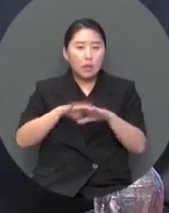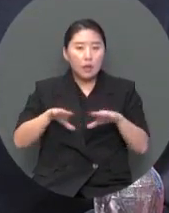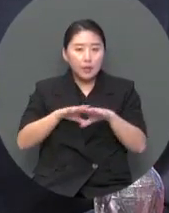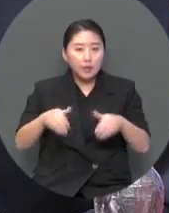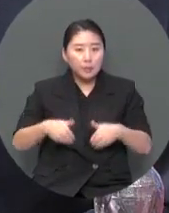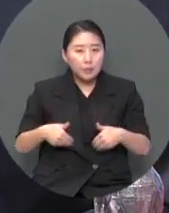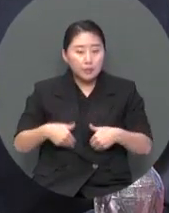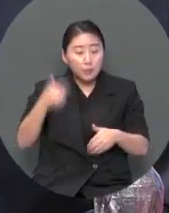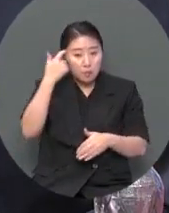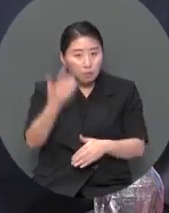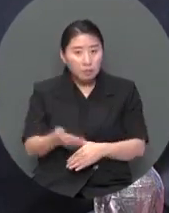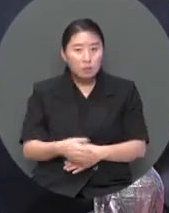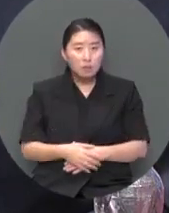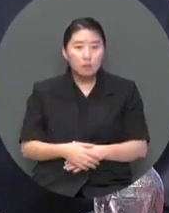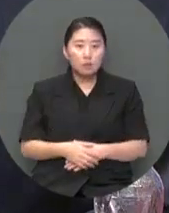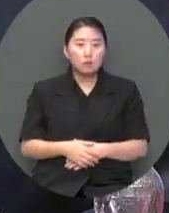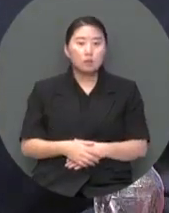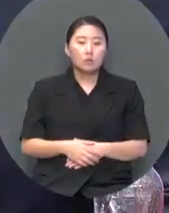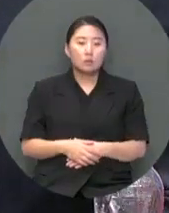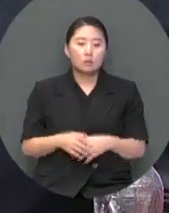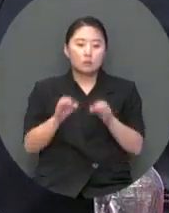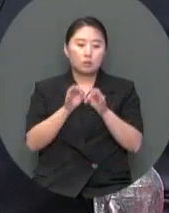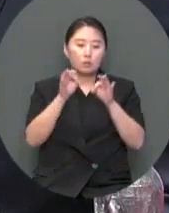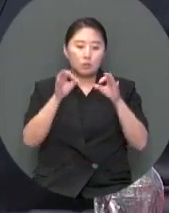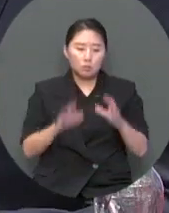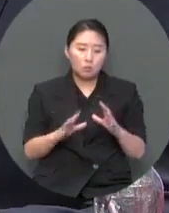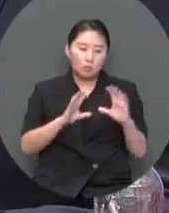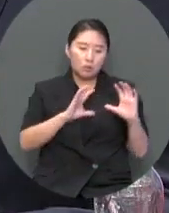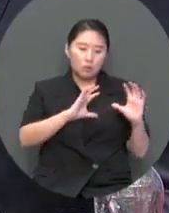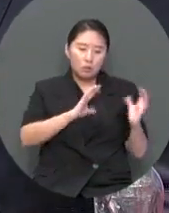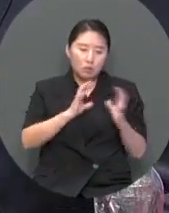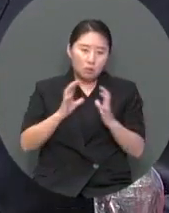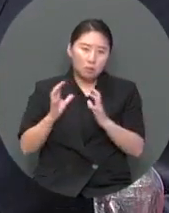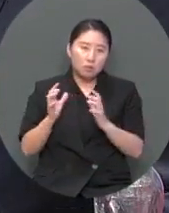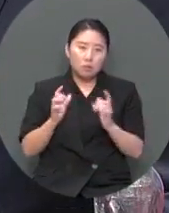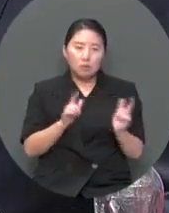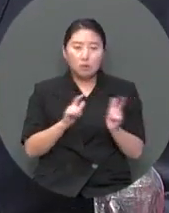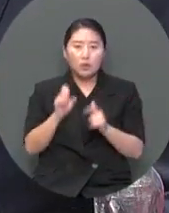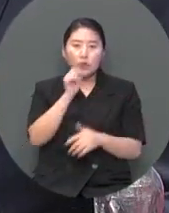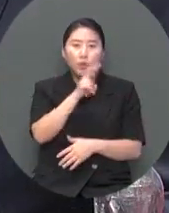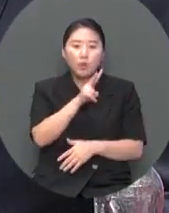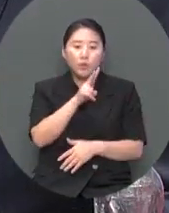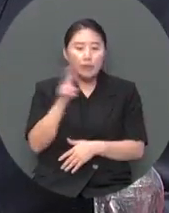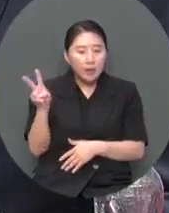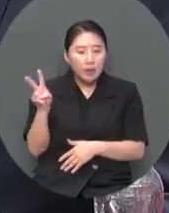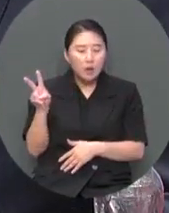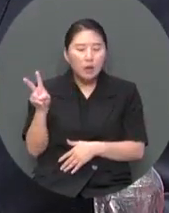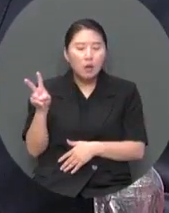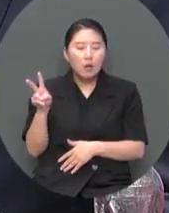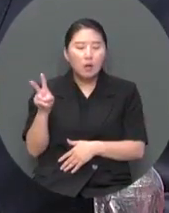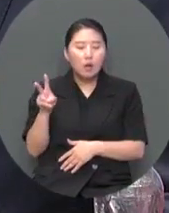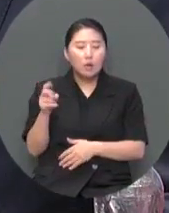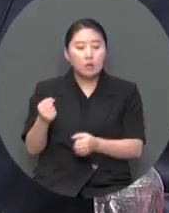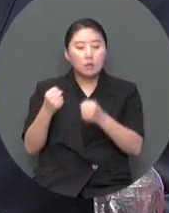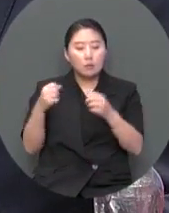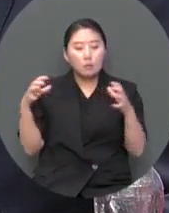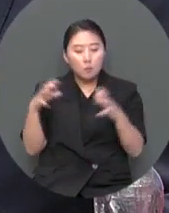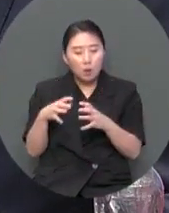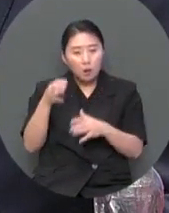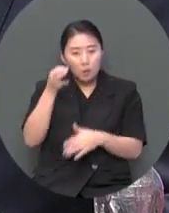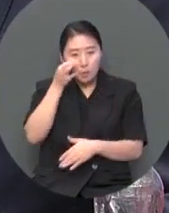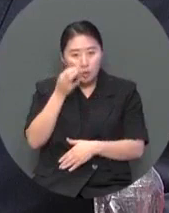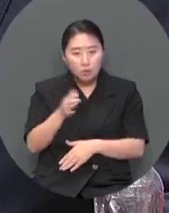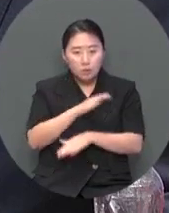해결해야 하지 않겠습니까? 그동안의 여러 일에 있어서 우리 여야가 협치를